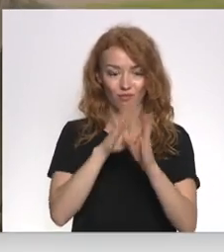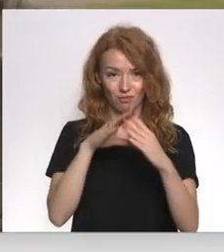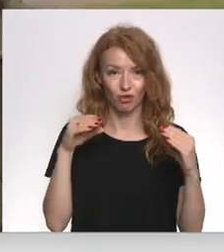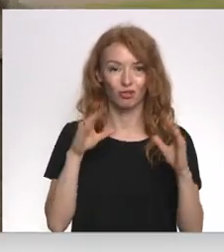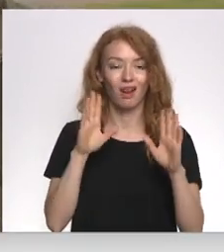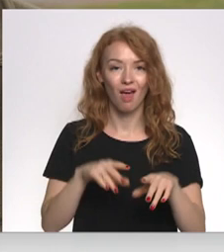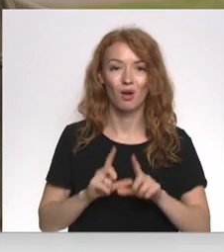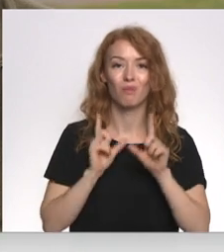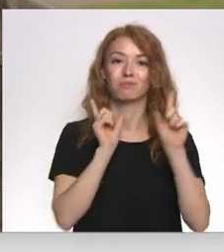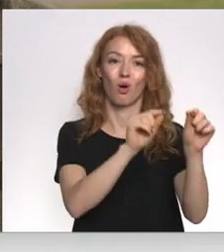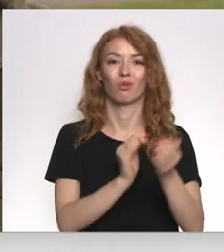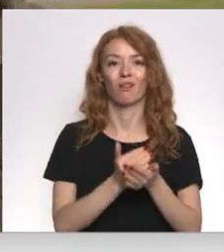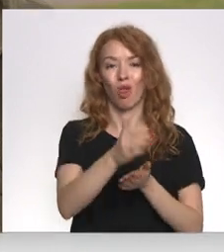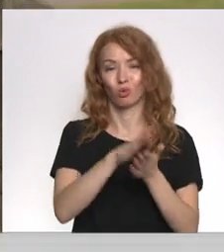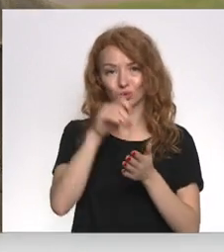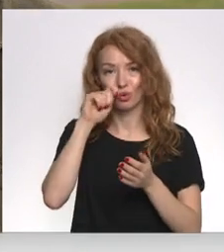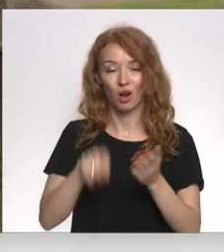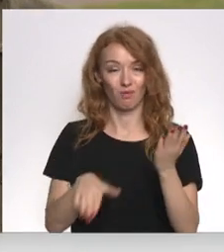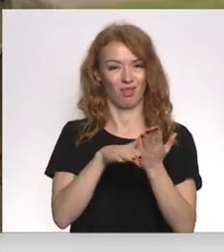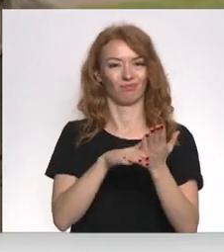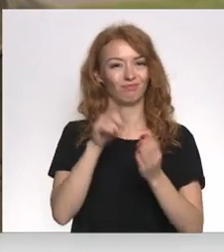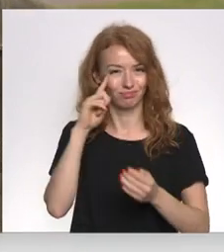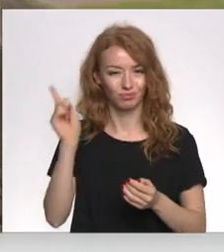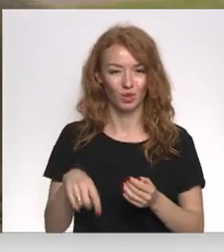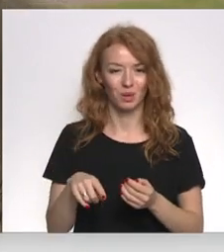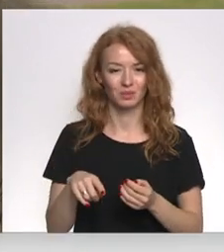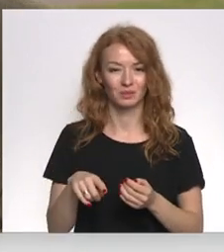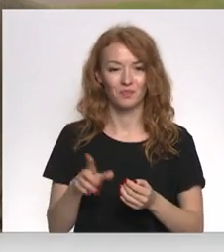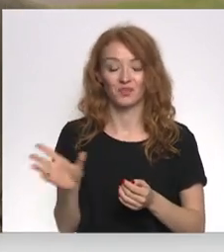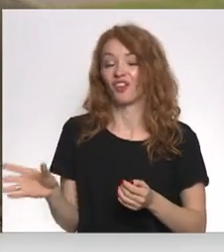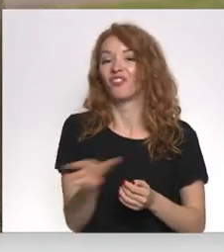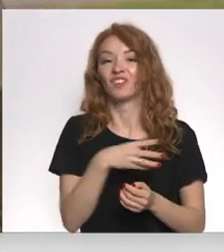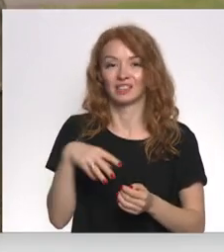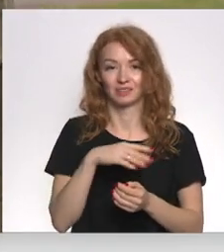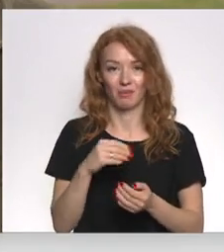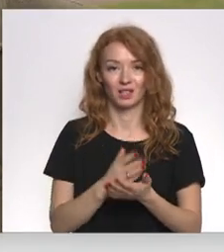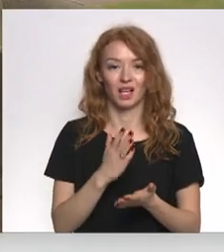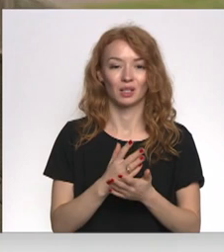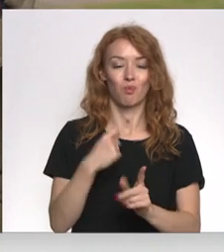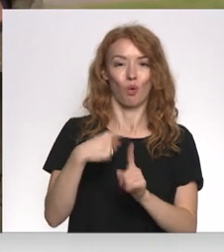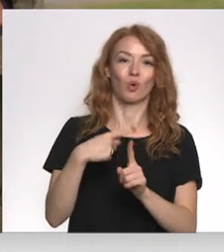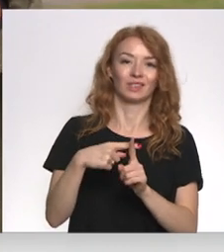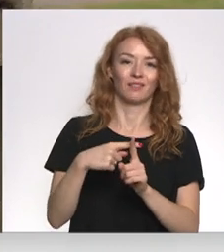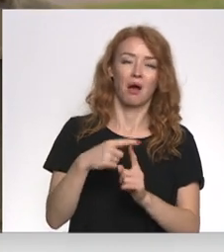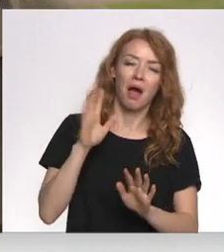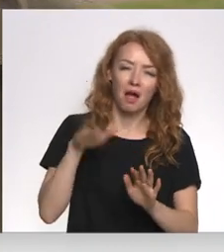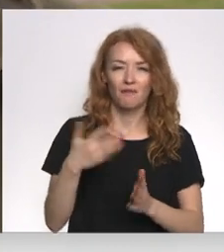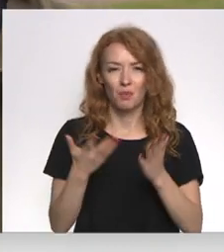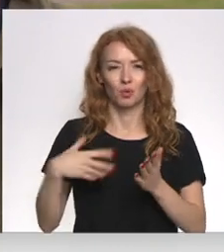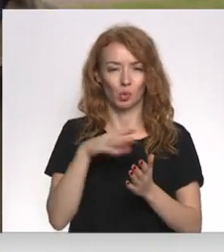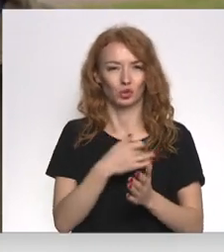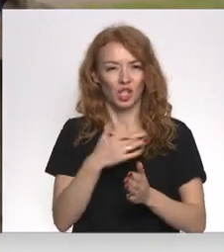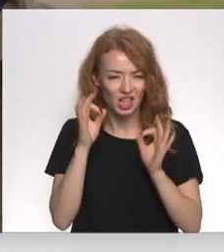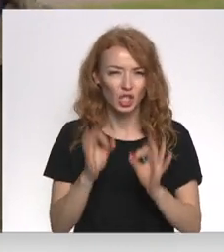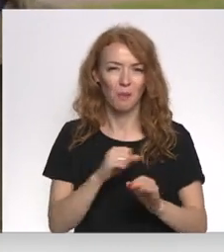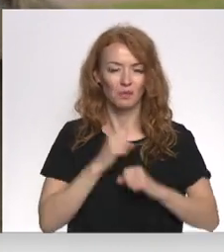varētu aizbraukt uz Ukrainu. Protams, kad visi jau mēs esam šeit uz tādu pozitīvu viļņu, ka liekas jau, ka daram pareizu lietu